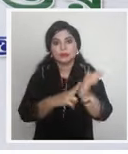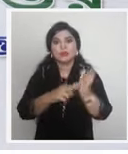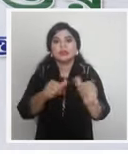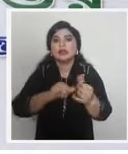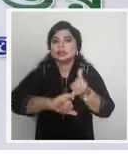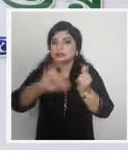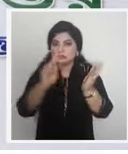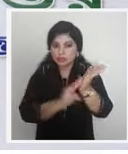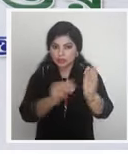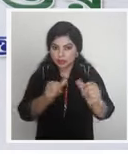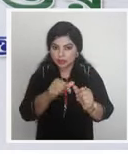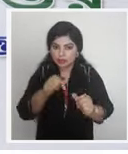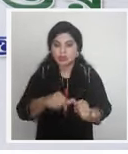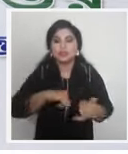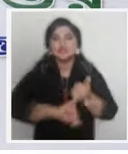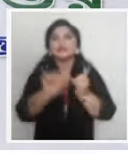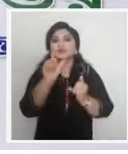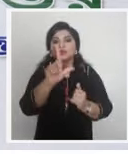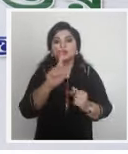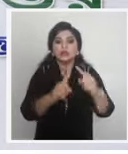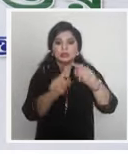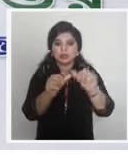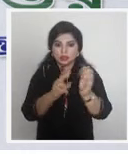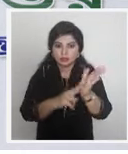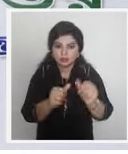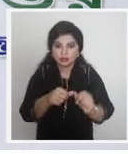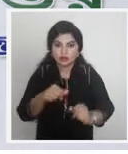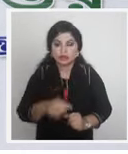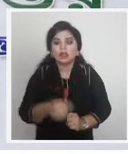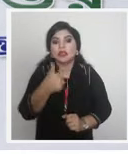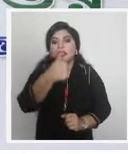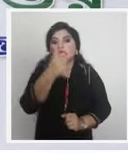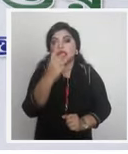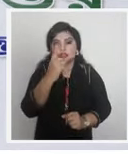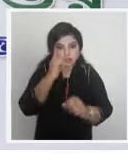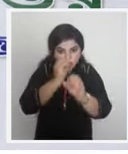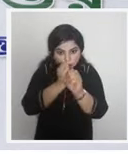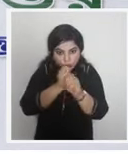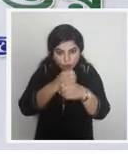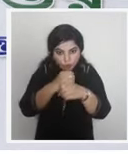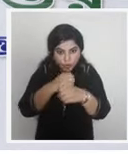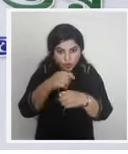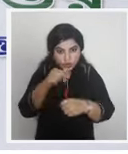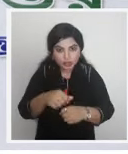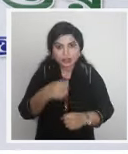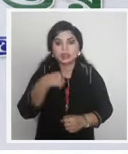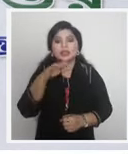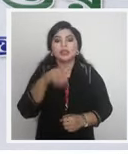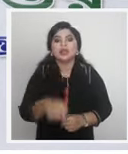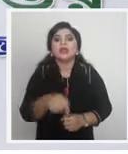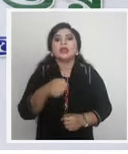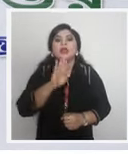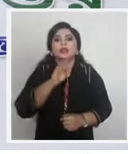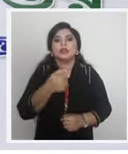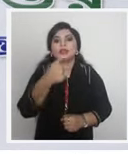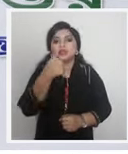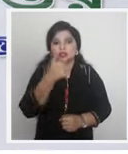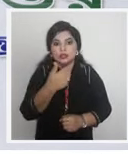স্বাস্থ্য অধিদপ্তরের পক্ষ থেকে আমি অধ্যাপক ডাক্তার নাসিমা সুলতানা আপনাদের সামনে প্রতিদিনের মতো আজও হাজির হয়েছি।